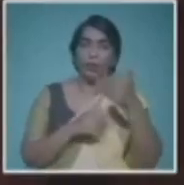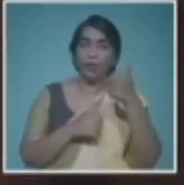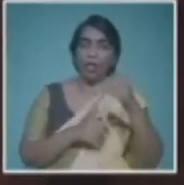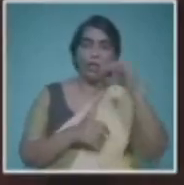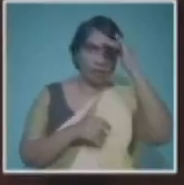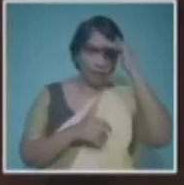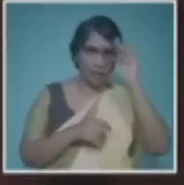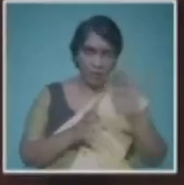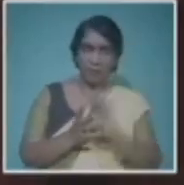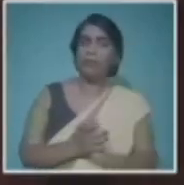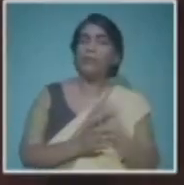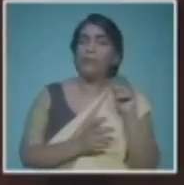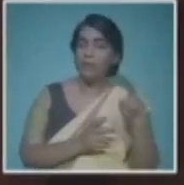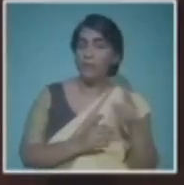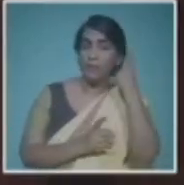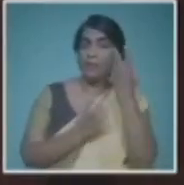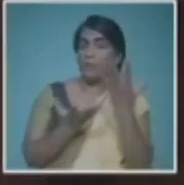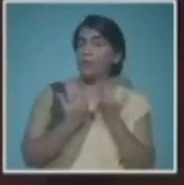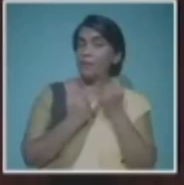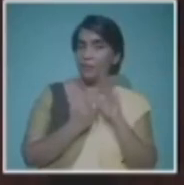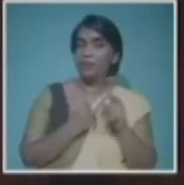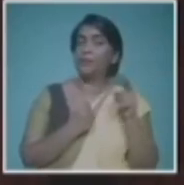දේශපාලන නායකයෙක් ඔහුට ඒ පන්නරය ලැබෙන්නේ නැත්තේ